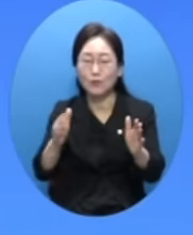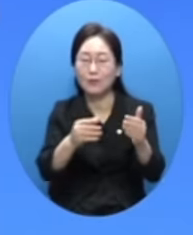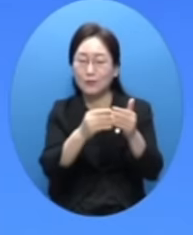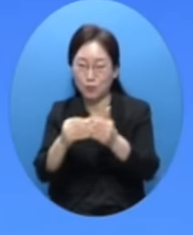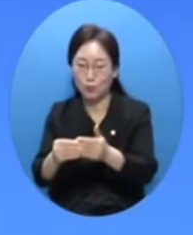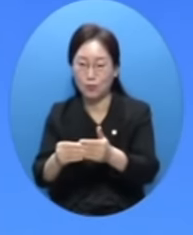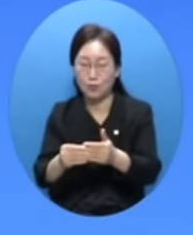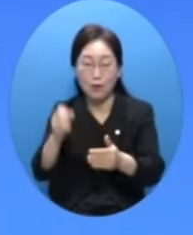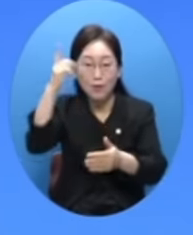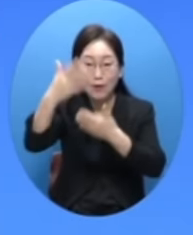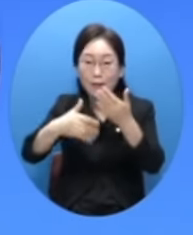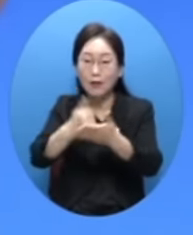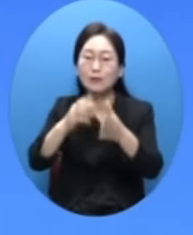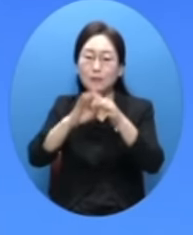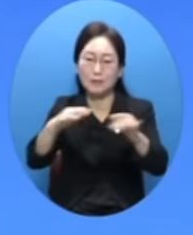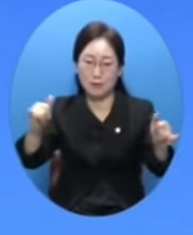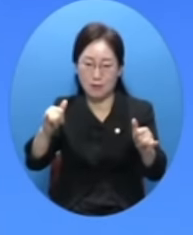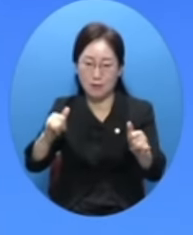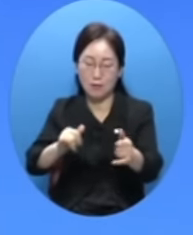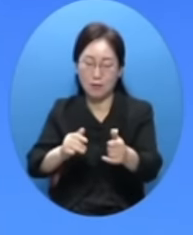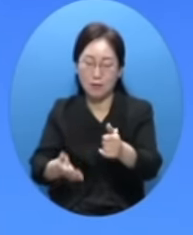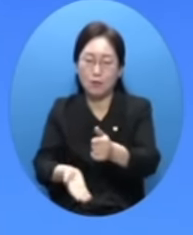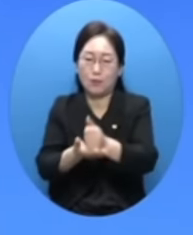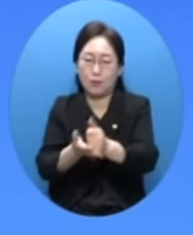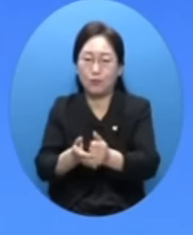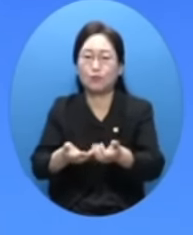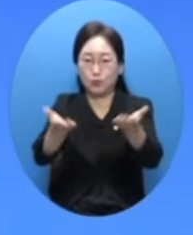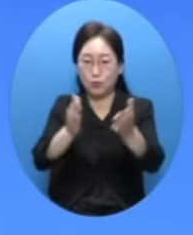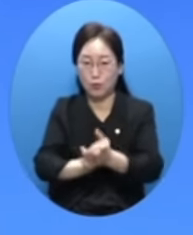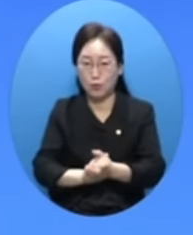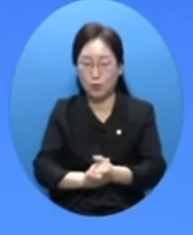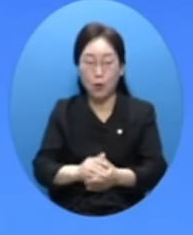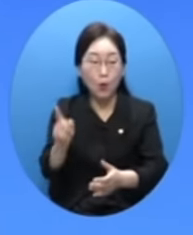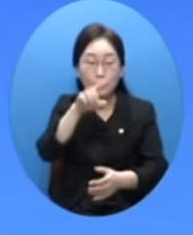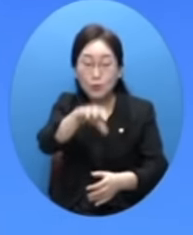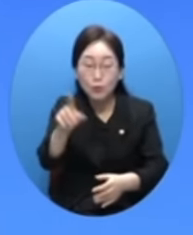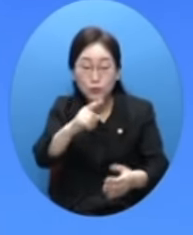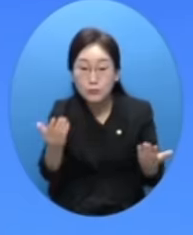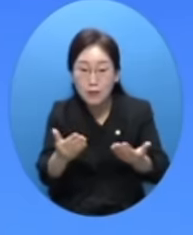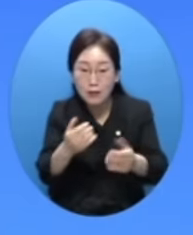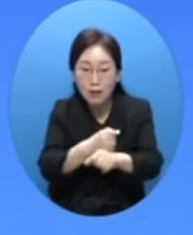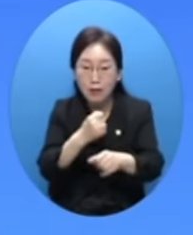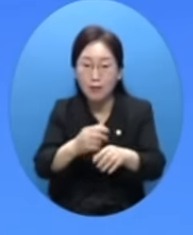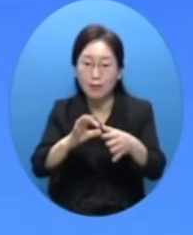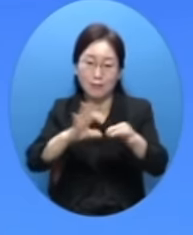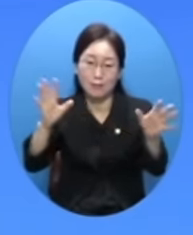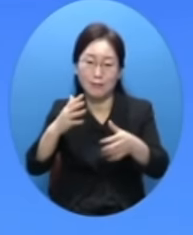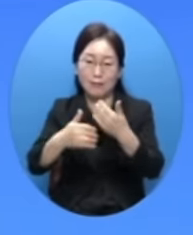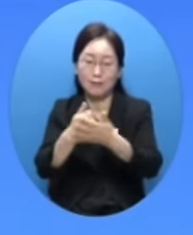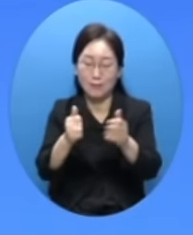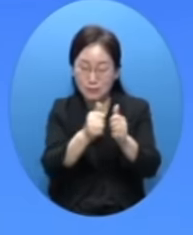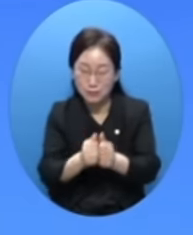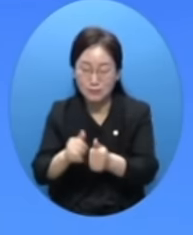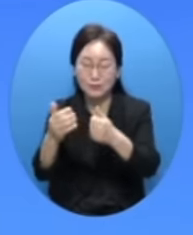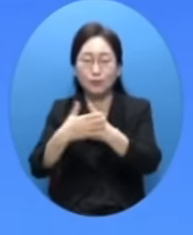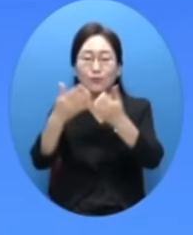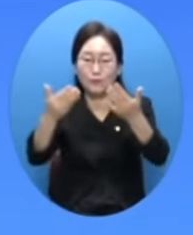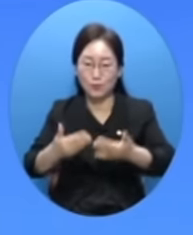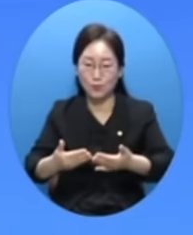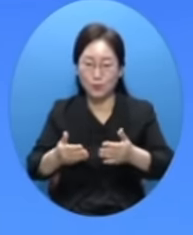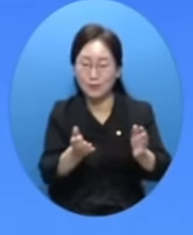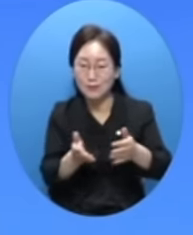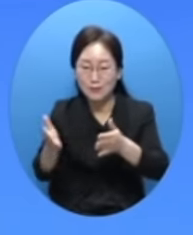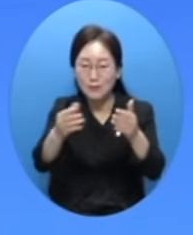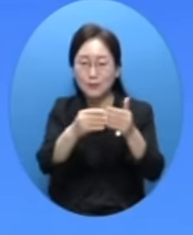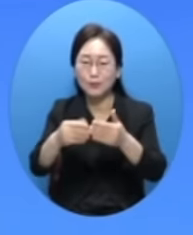위대한 하나님 사랑으로 우리를 세워주시는 것입니다. 우리가 어디서 무슨 일을 하든지 간에 주님이 우리 함께 하십니다. 우리를 도우십니다. 우리의 길을